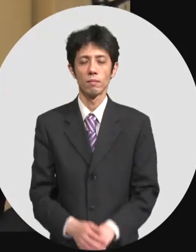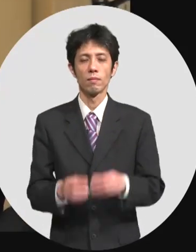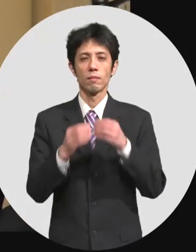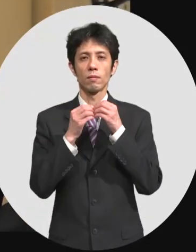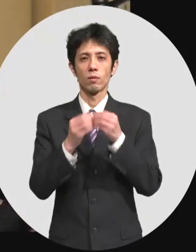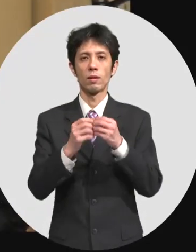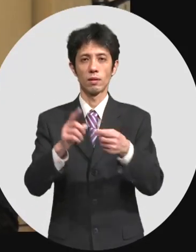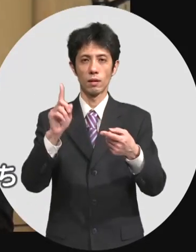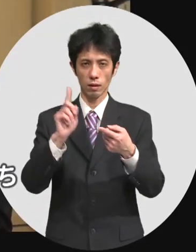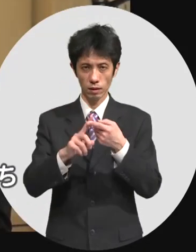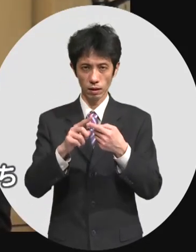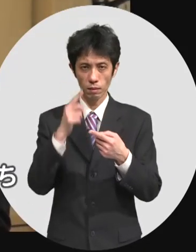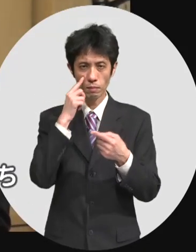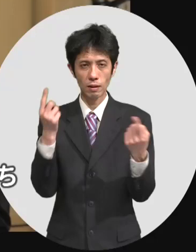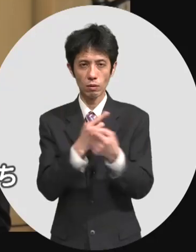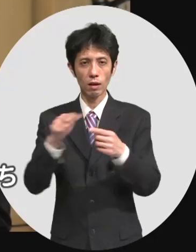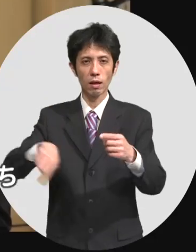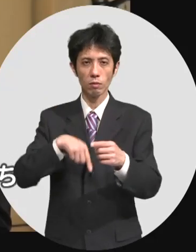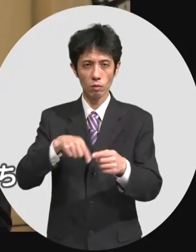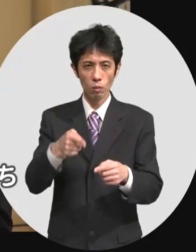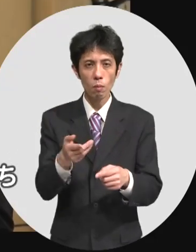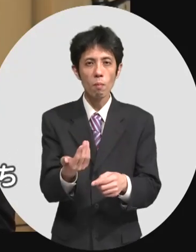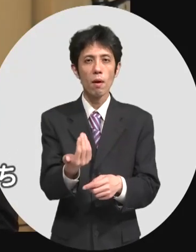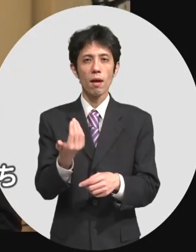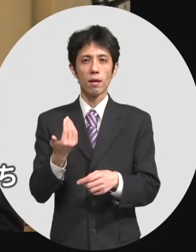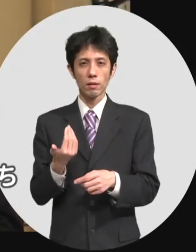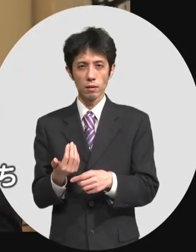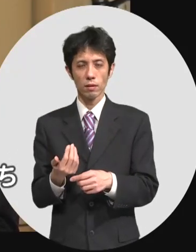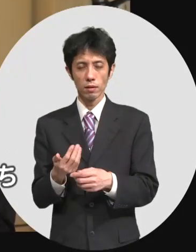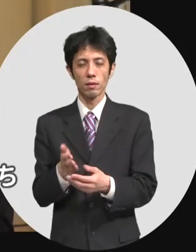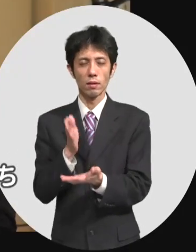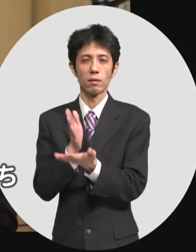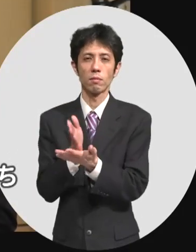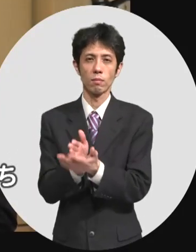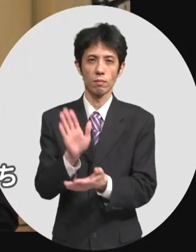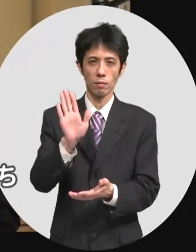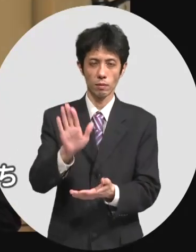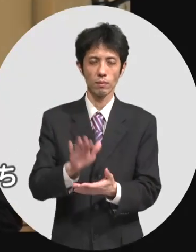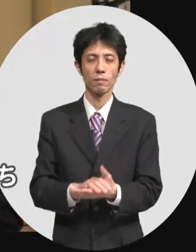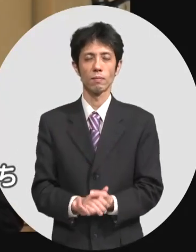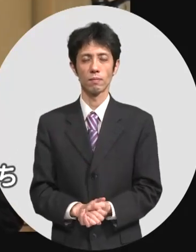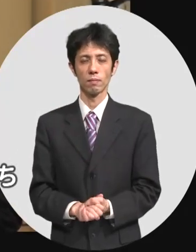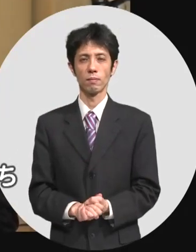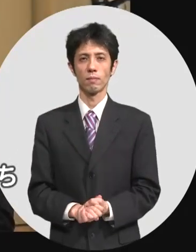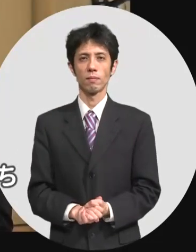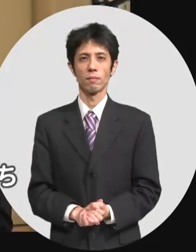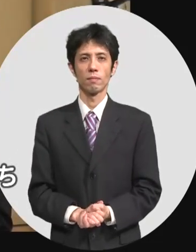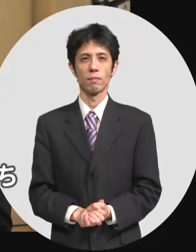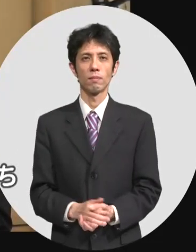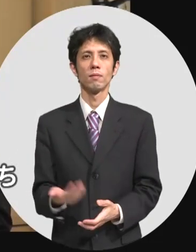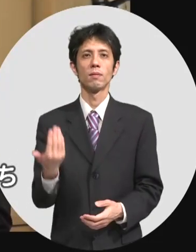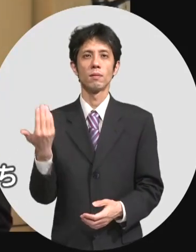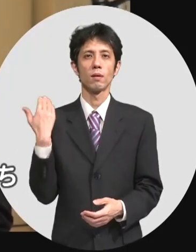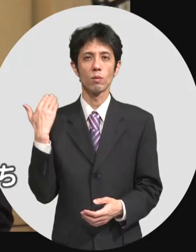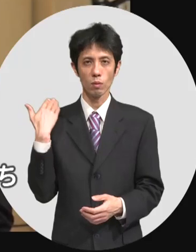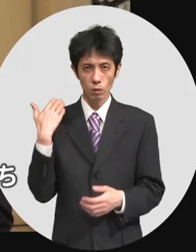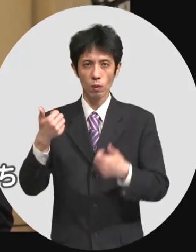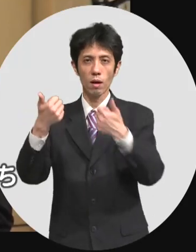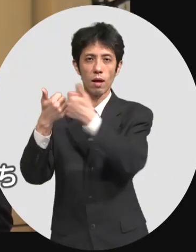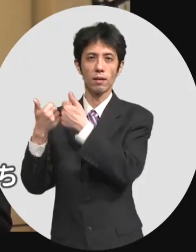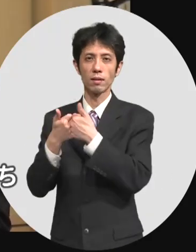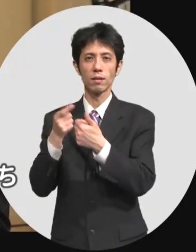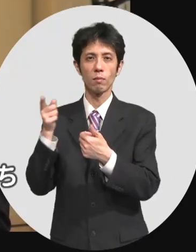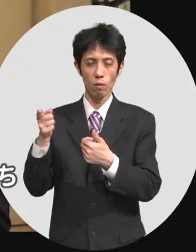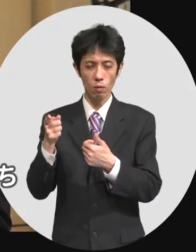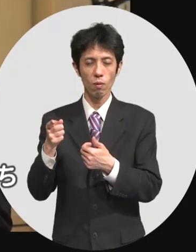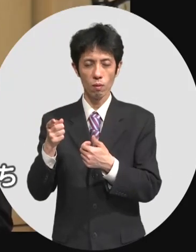ます。まずは少し具体的な見直し内容の説明に先立ちましてお話申し上げたいと思いますけれども、先ほ